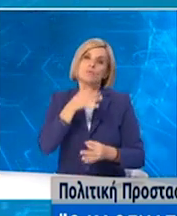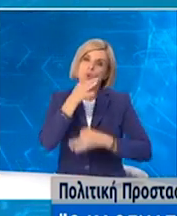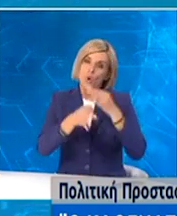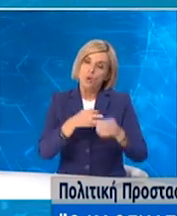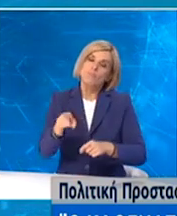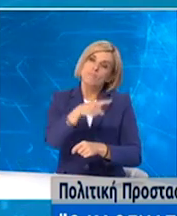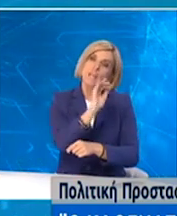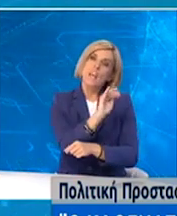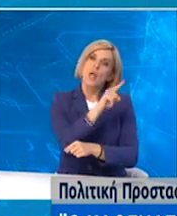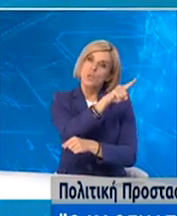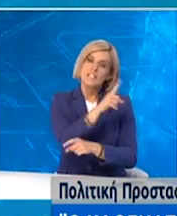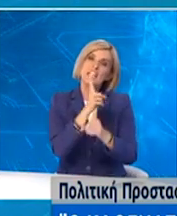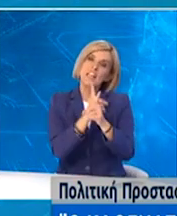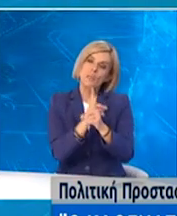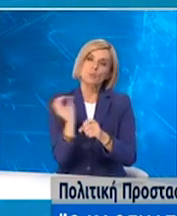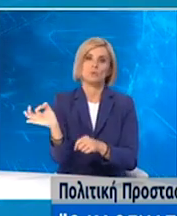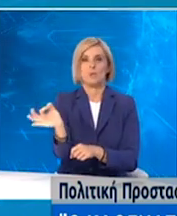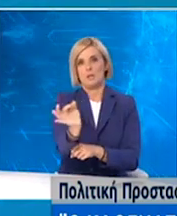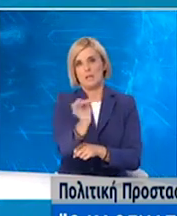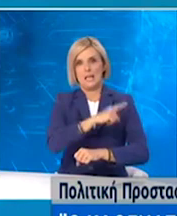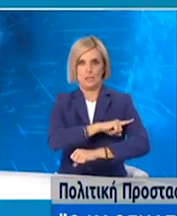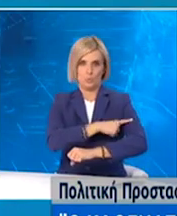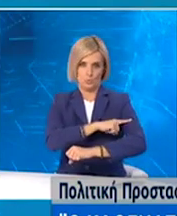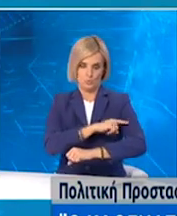σας παραπέμψω στους αγαπημένους μας επιδημιολόγους.